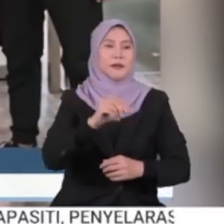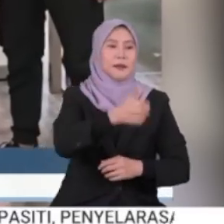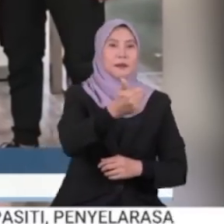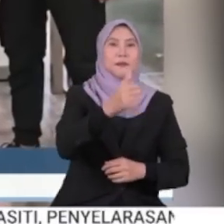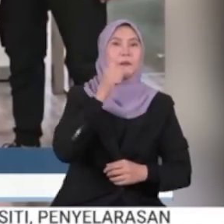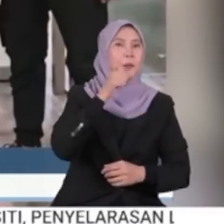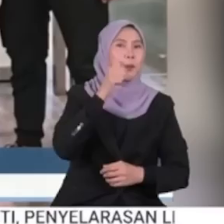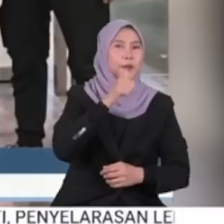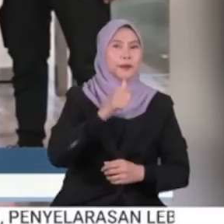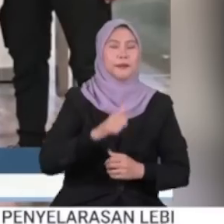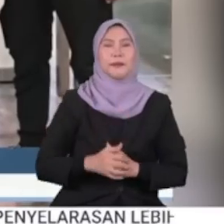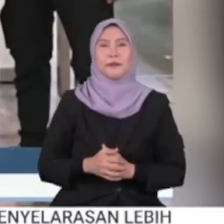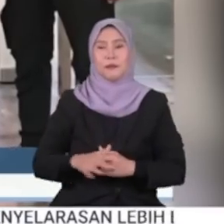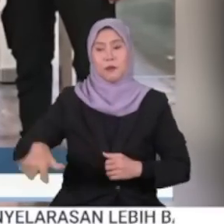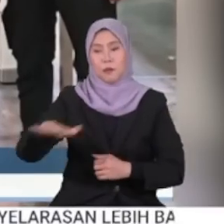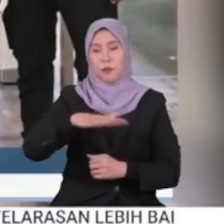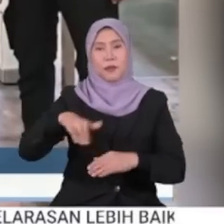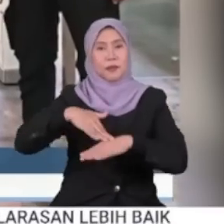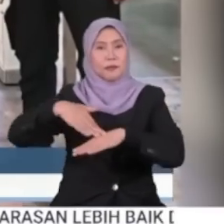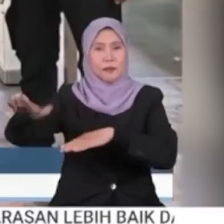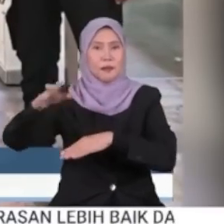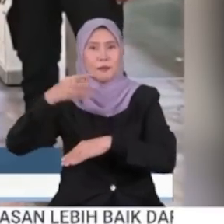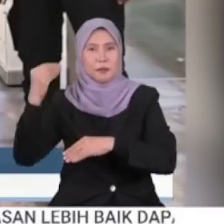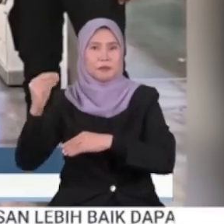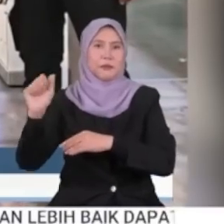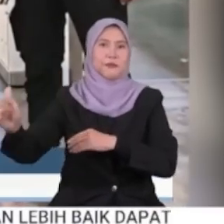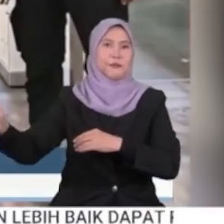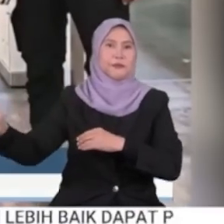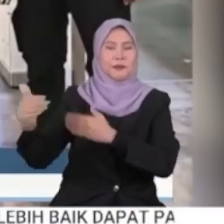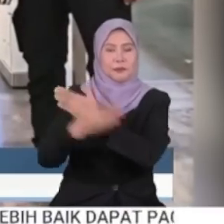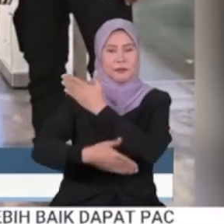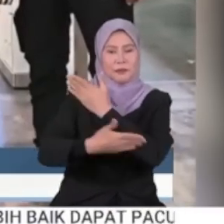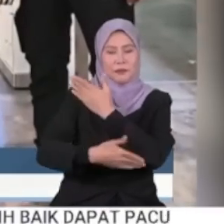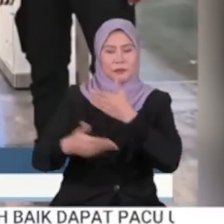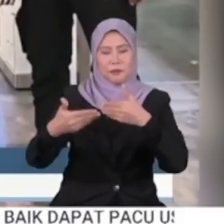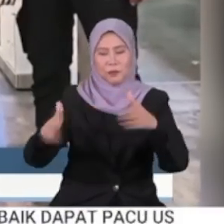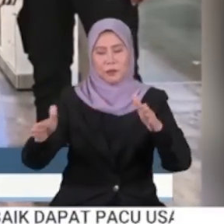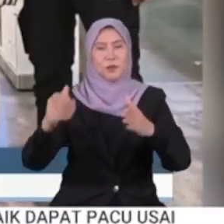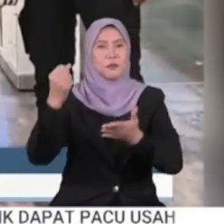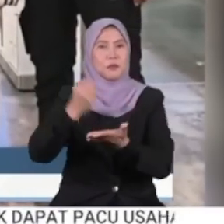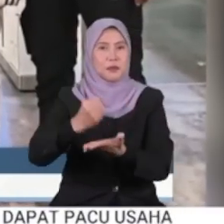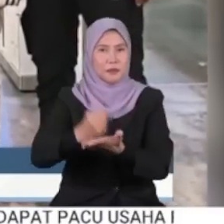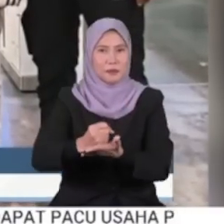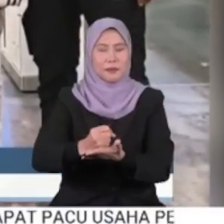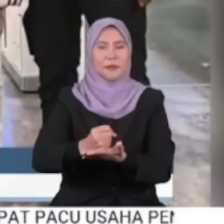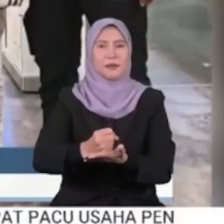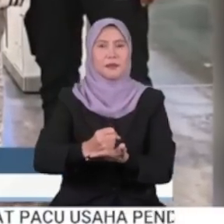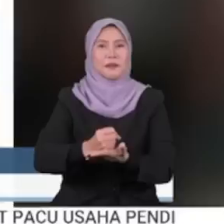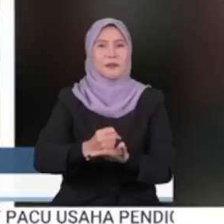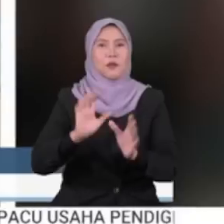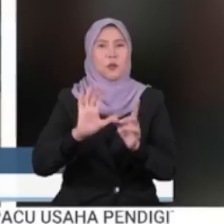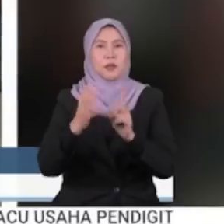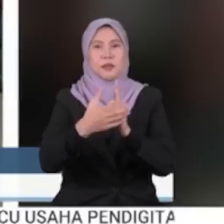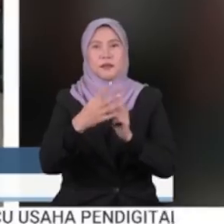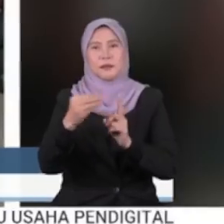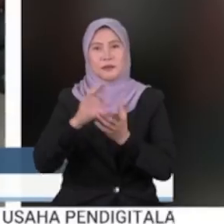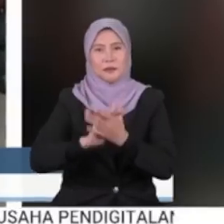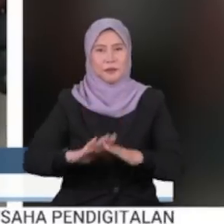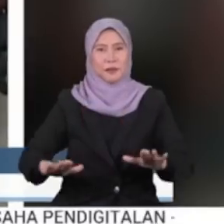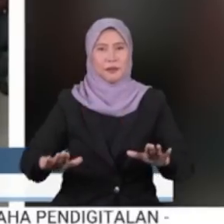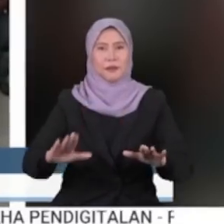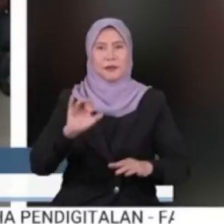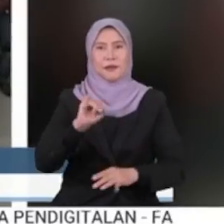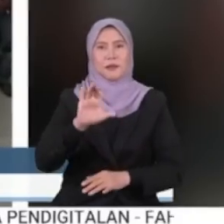selebihnya wanita. Kesemua mereka dihantar pulang ke negara asal melalui pintu masuk imigresen, kastam, kuarantin dan